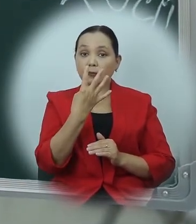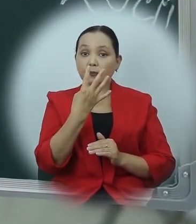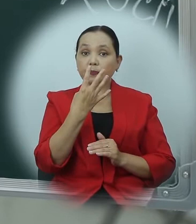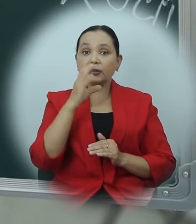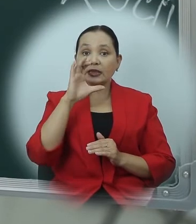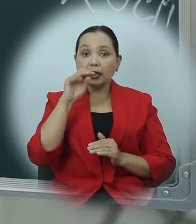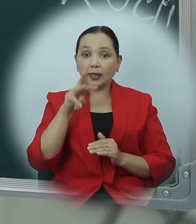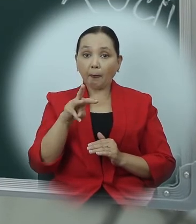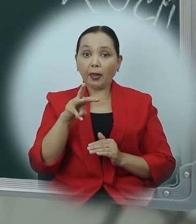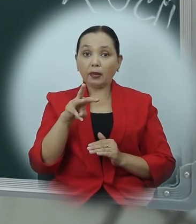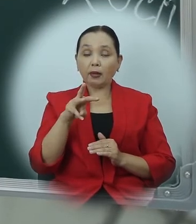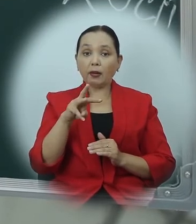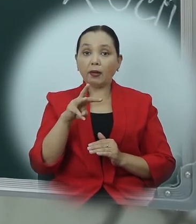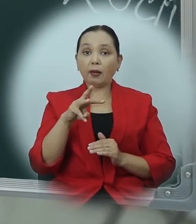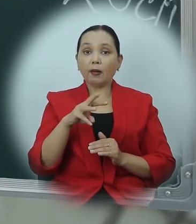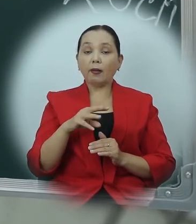1,4 сантиметра